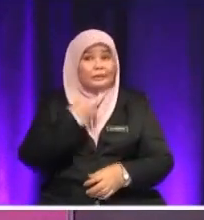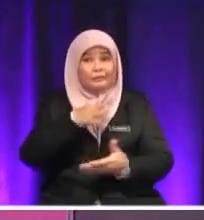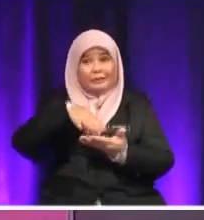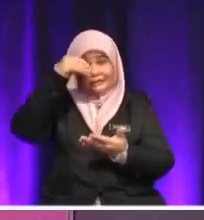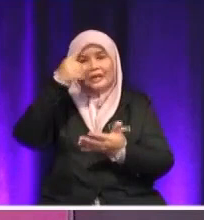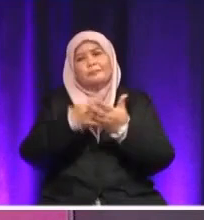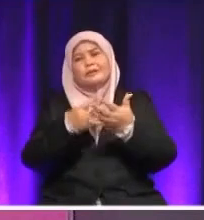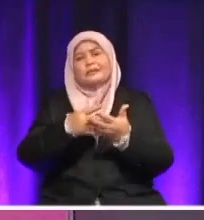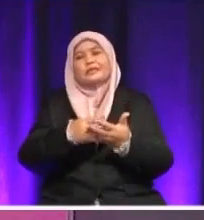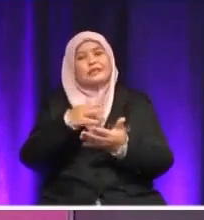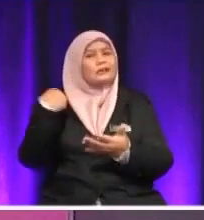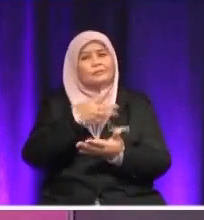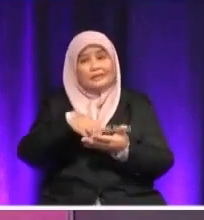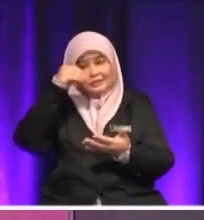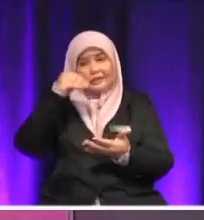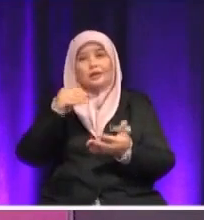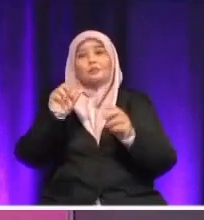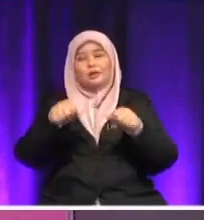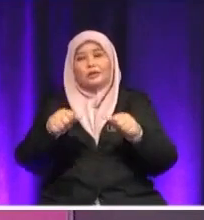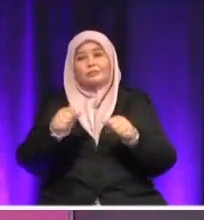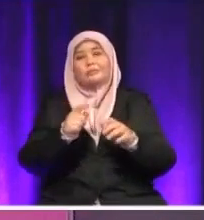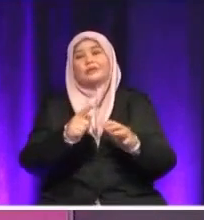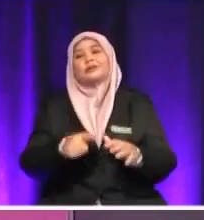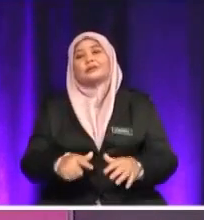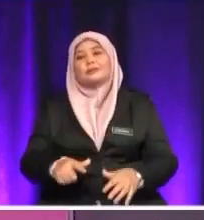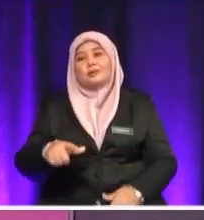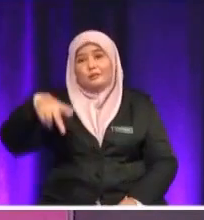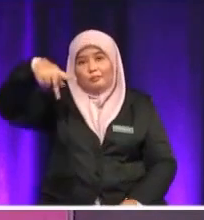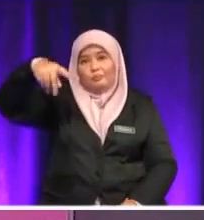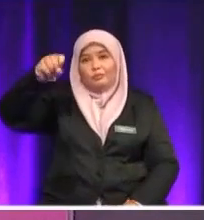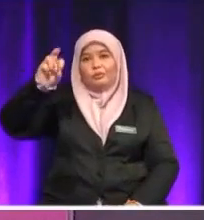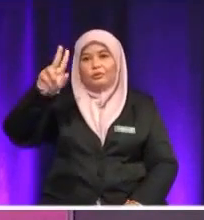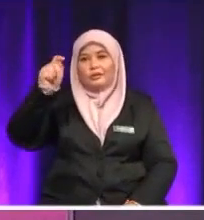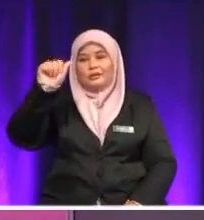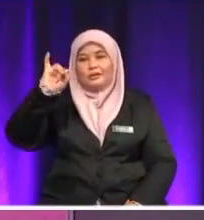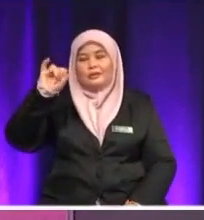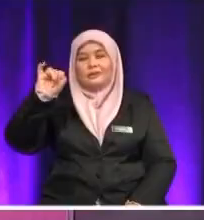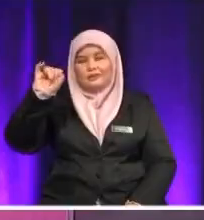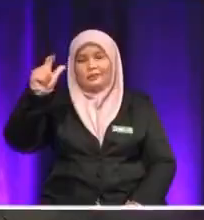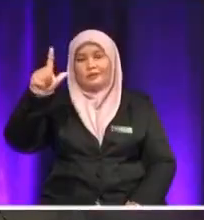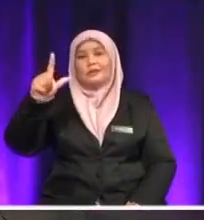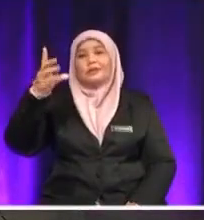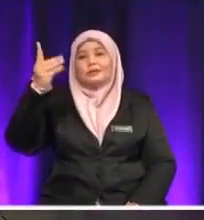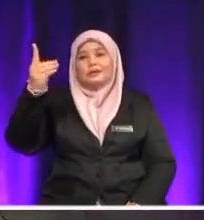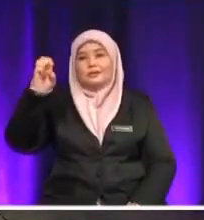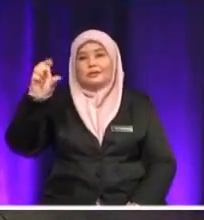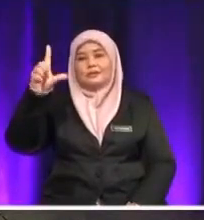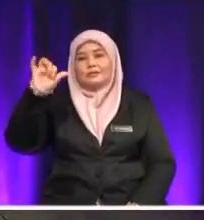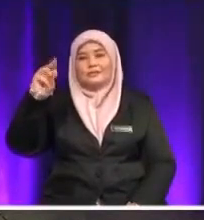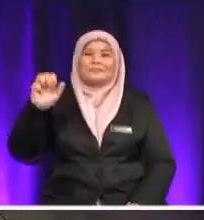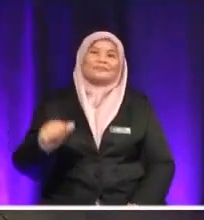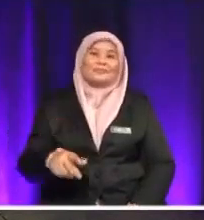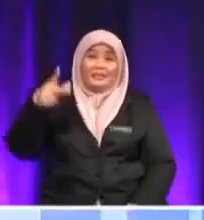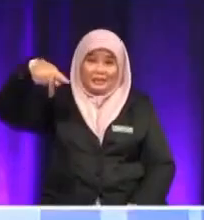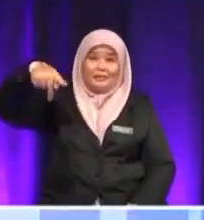ataupun apa saja mata pelajaran, boleh melalui laman web portal Delima di bawah Kementerian Pendidikan Malaysia. Okey, baik.